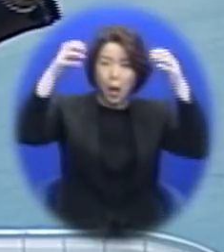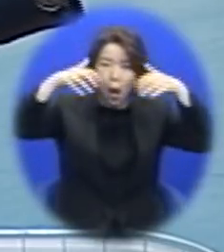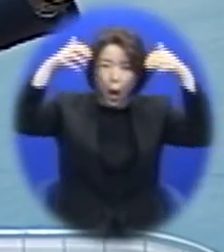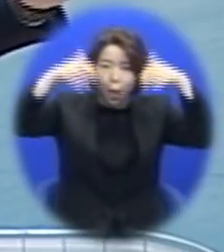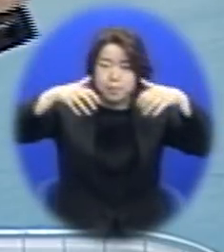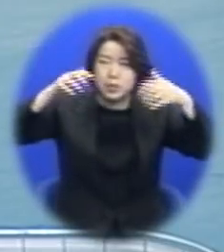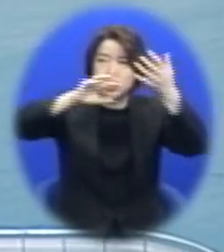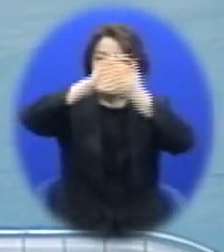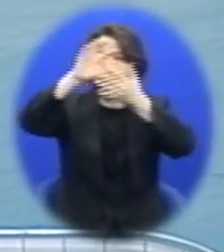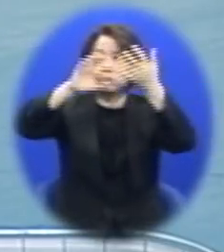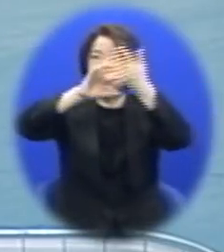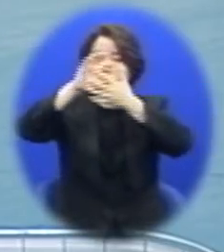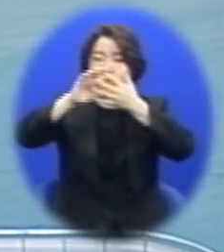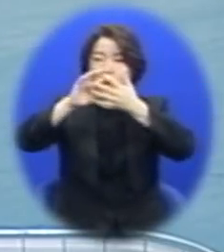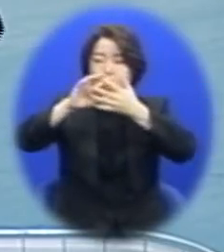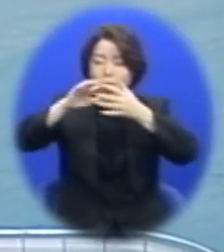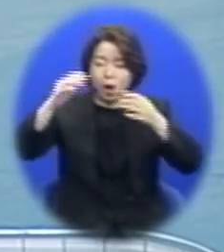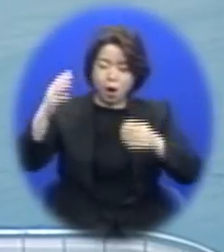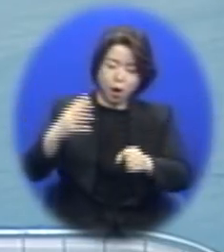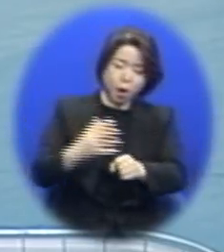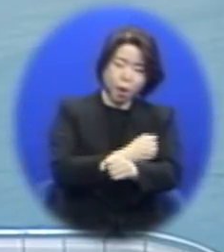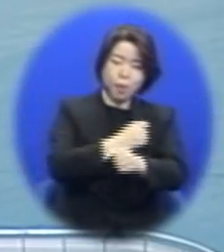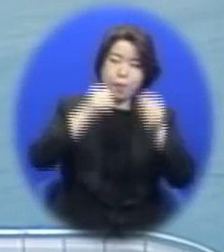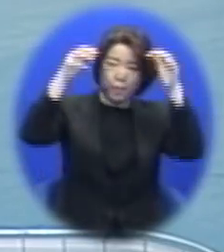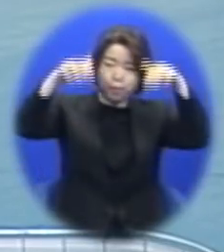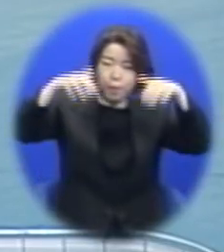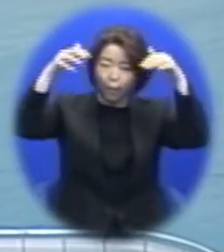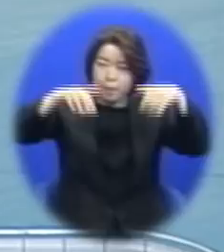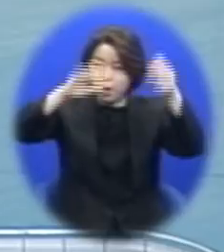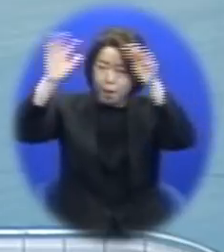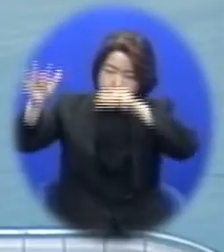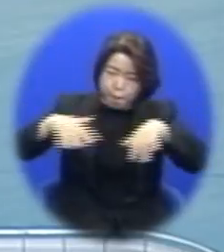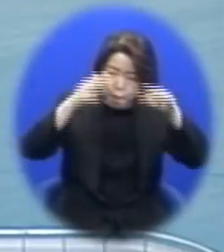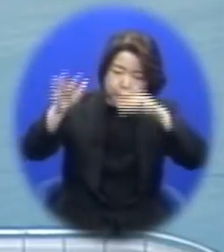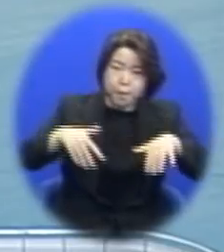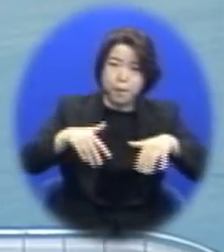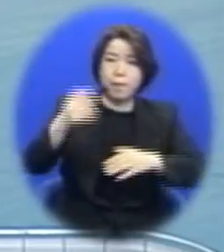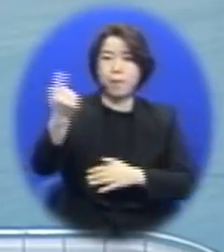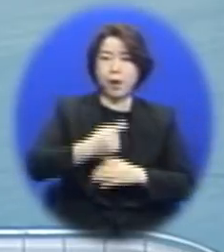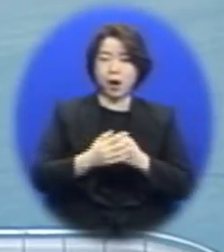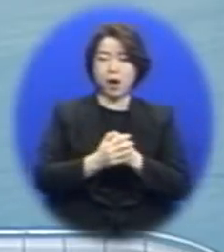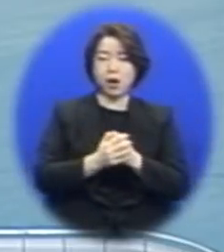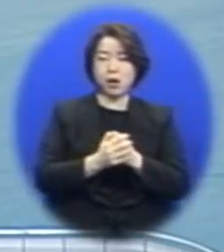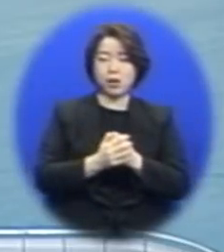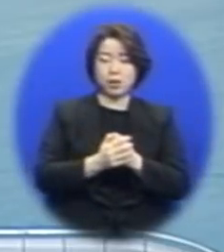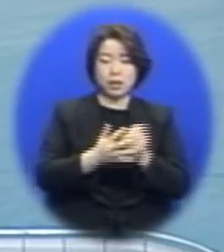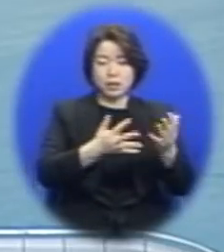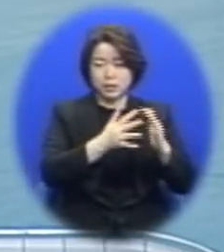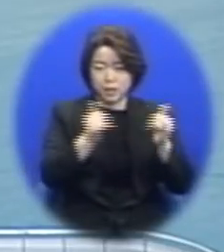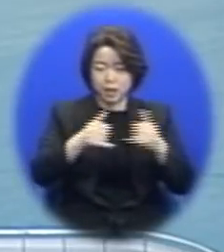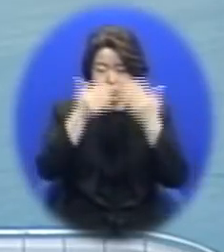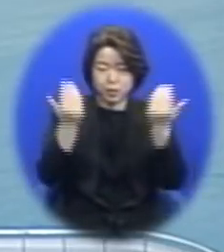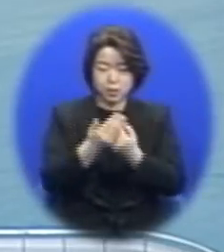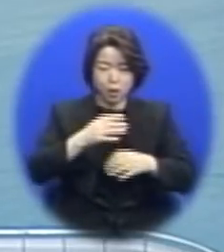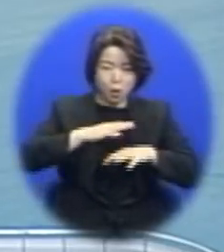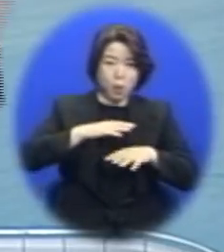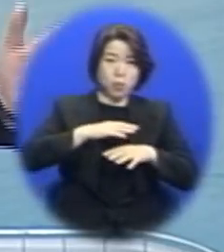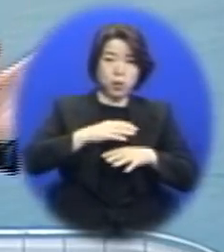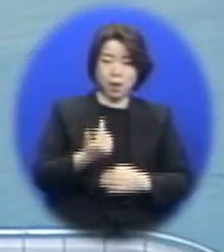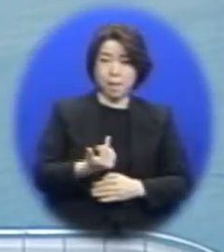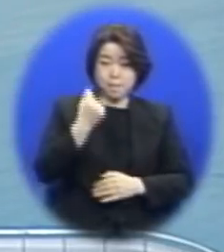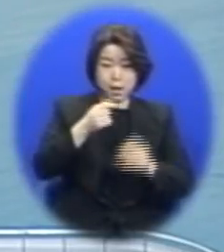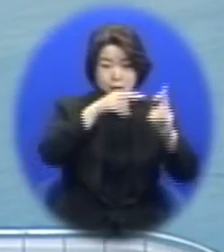먹구름이 들여지더니 엄청난 비바람이 몰아치기 시작하는 겁니다. 사람들이 다 무서워서